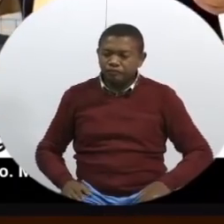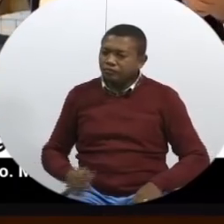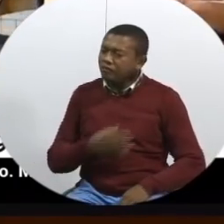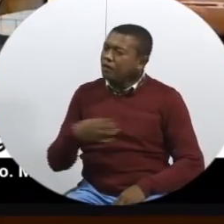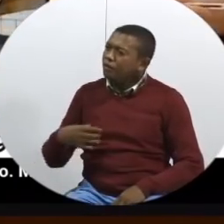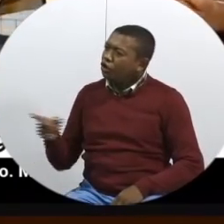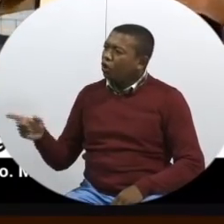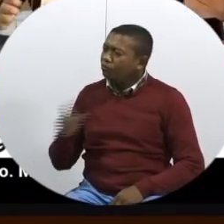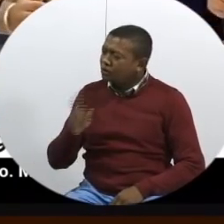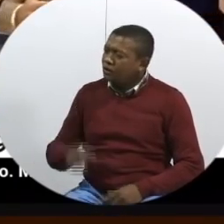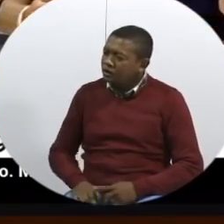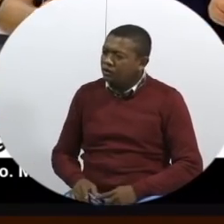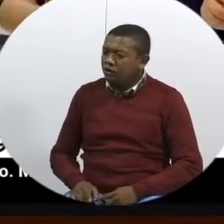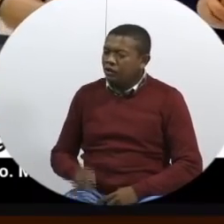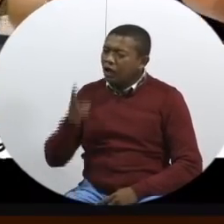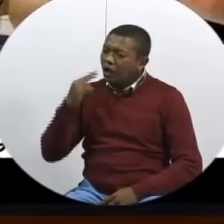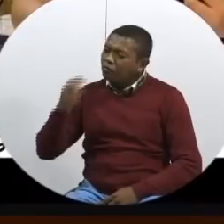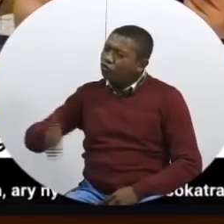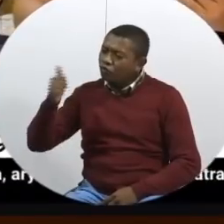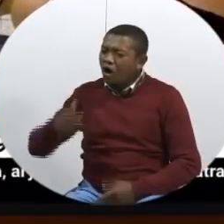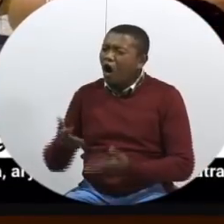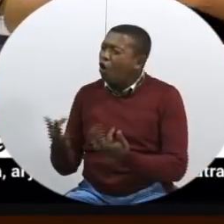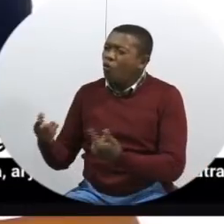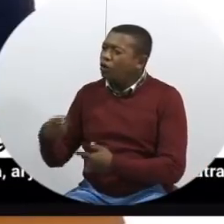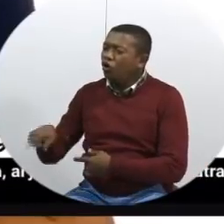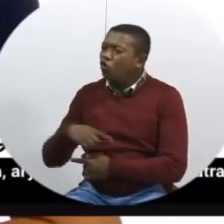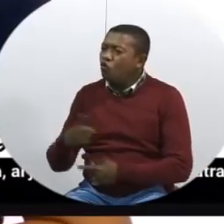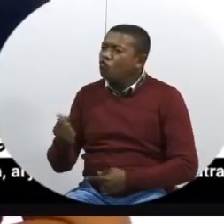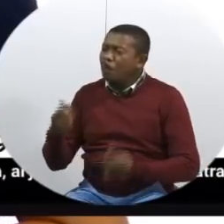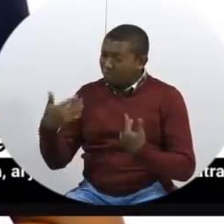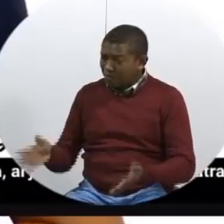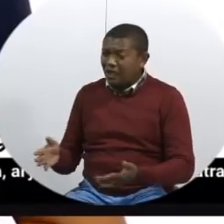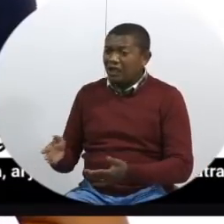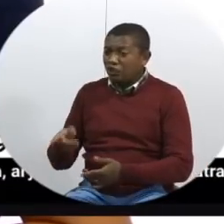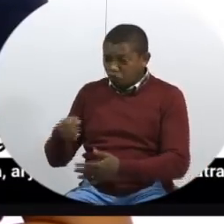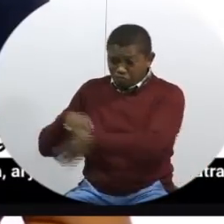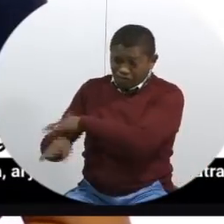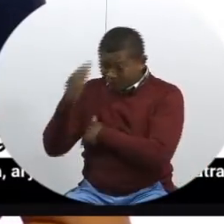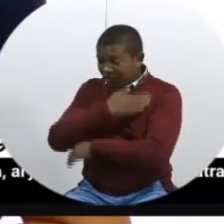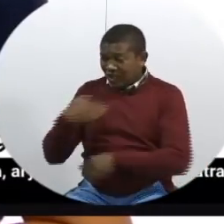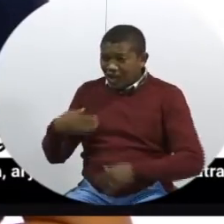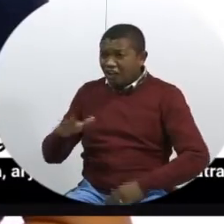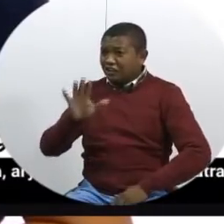tsy ahoana zany ireo satria vola be tokony hiditra amin'ny fanjakana zany io